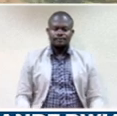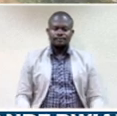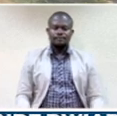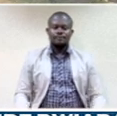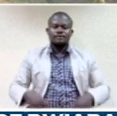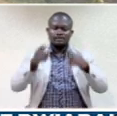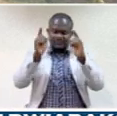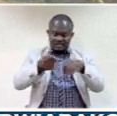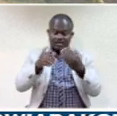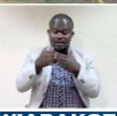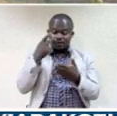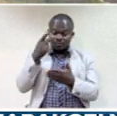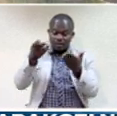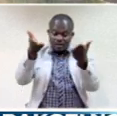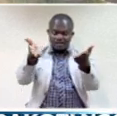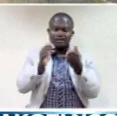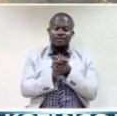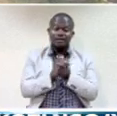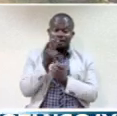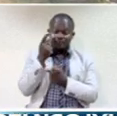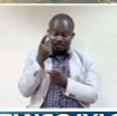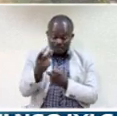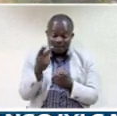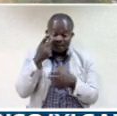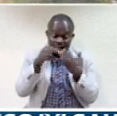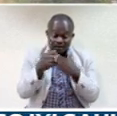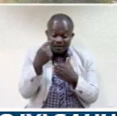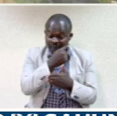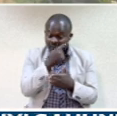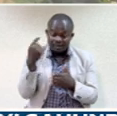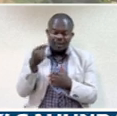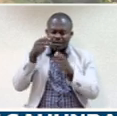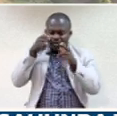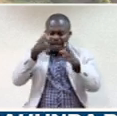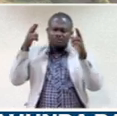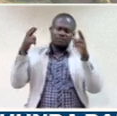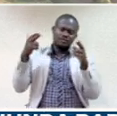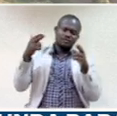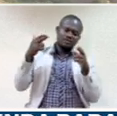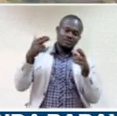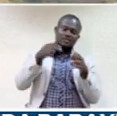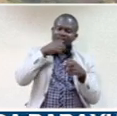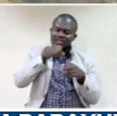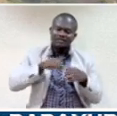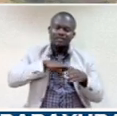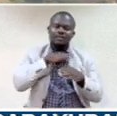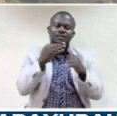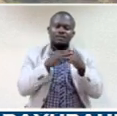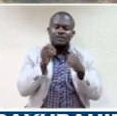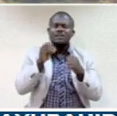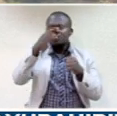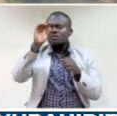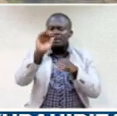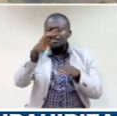naza hari Nyamata tumubone tumubone mubone cy'amazi zazo yamugije ndashaje mfite imyaka 40 amazi